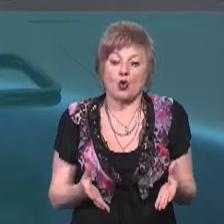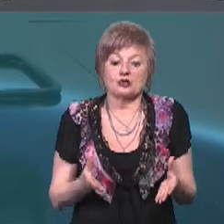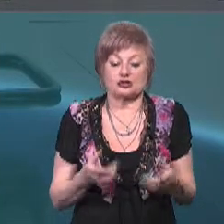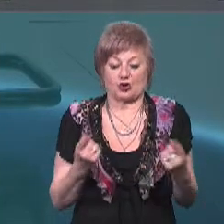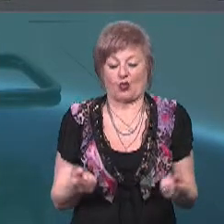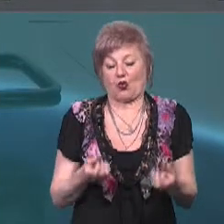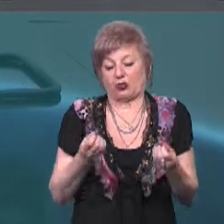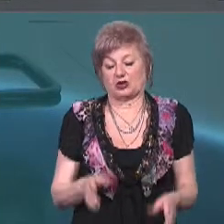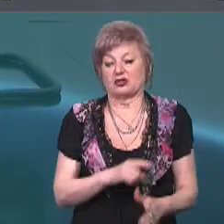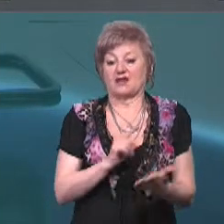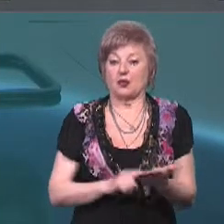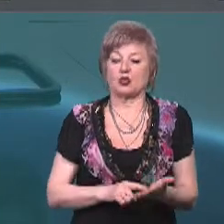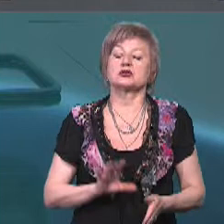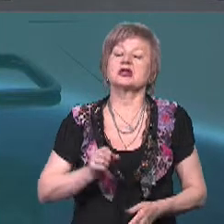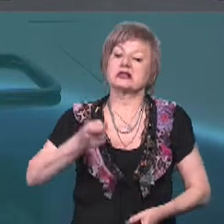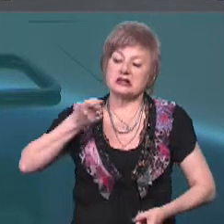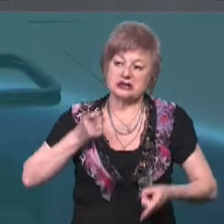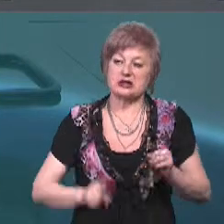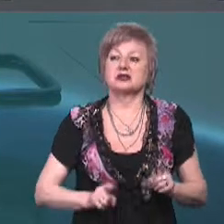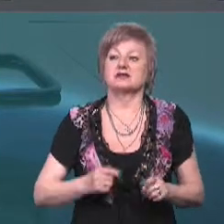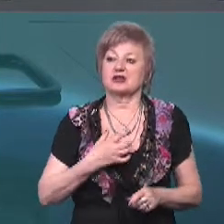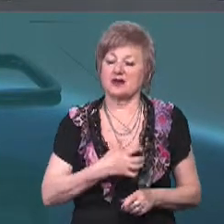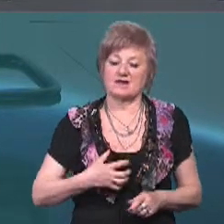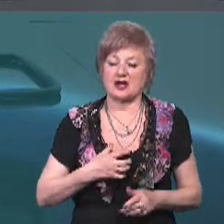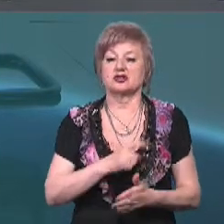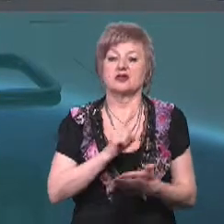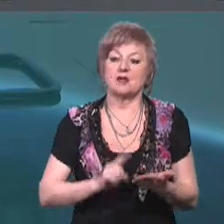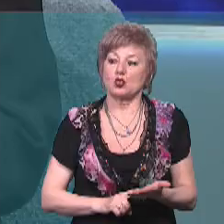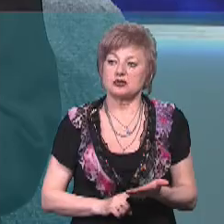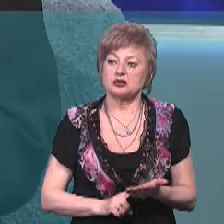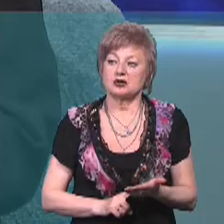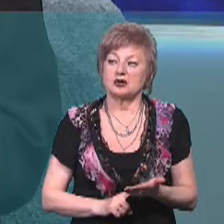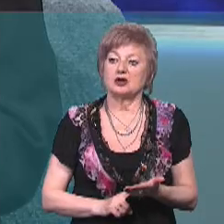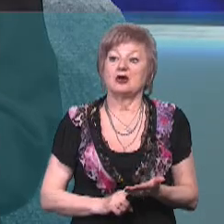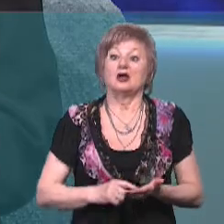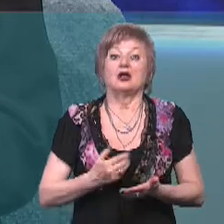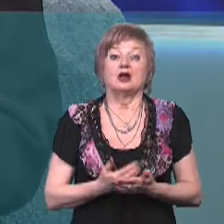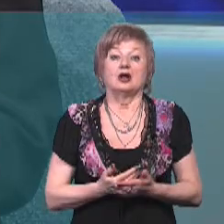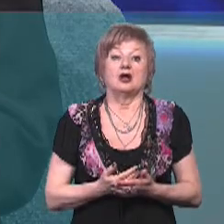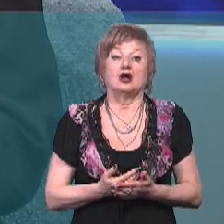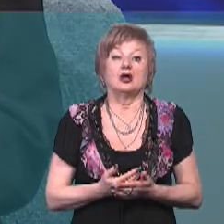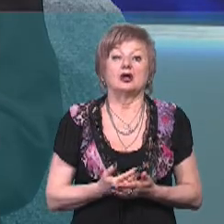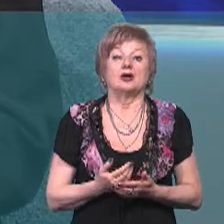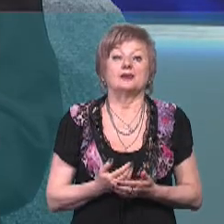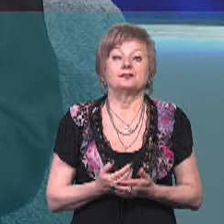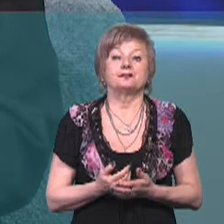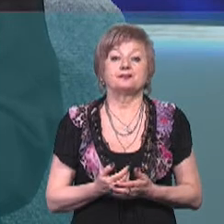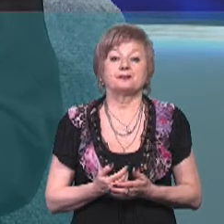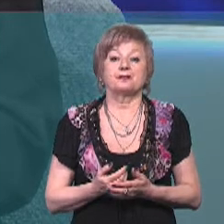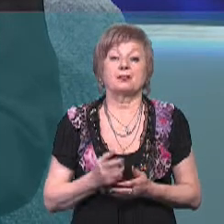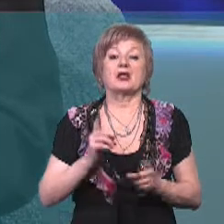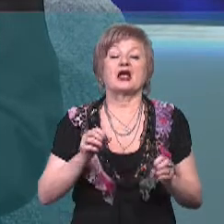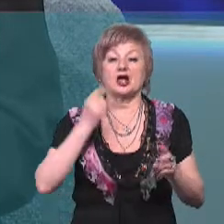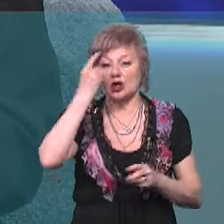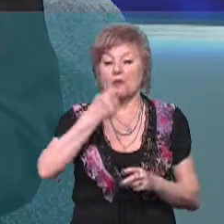рядове питання, а дійсно одне з пріоритетних питань для України. Пане Романе, тезисно, буквально, одна теза. Яким